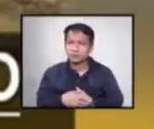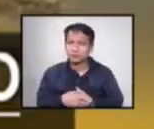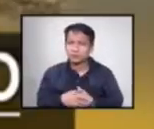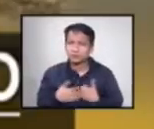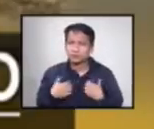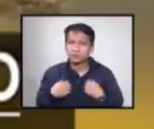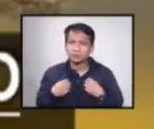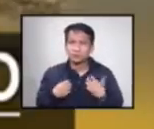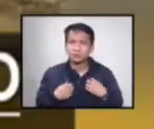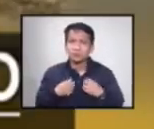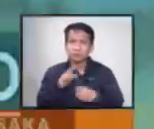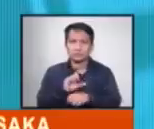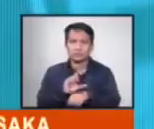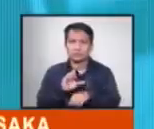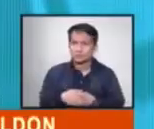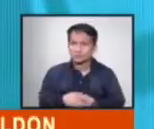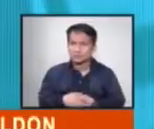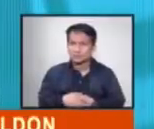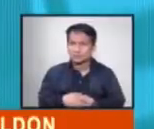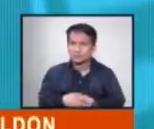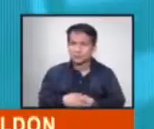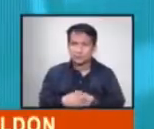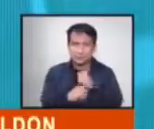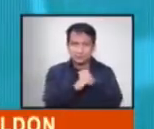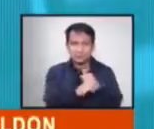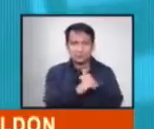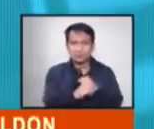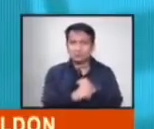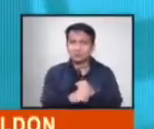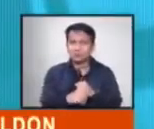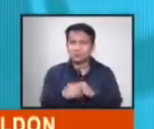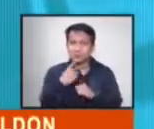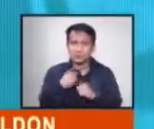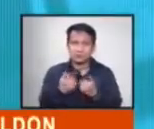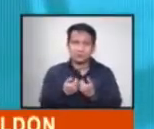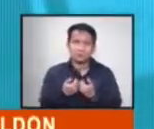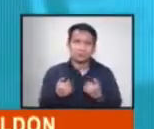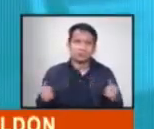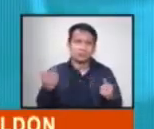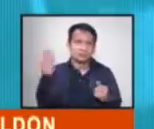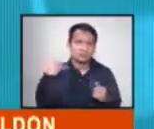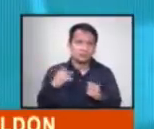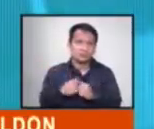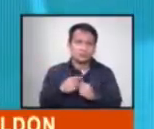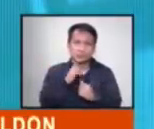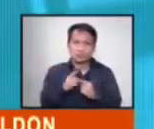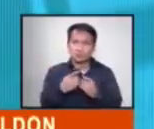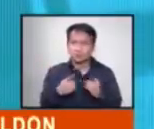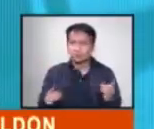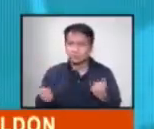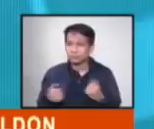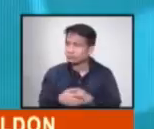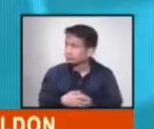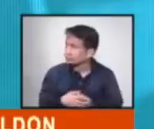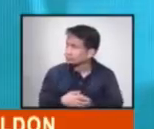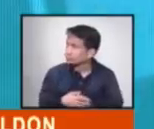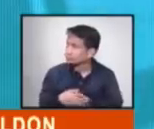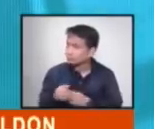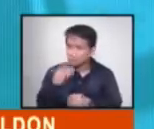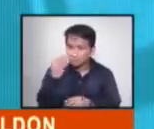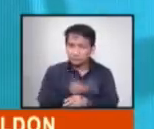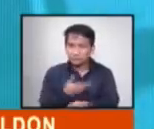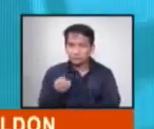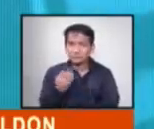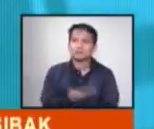Montero? Sa Las Piñas po, nagre-referee. Niligawan ka niya? At opo. Pero hiwalay na po siya talaga sa asawa niya. At that time, ilan po yung naging anak